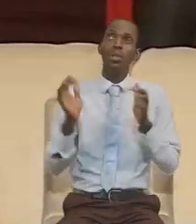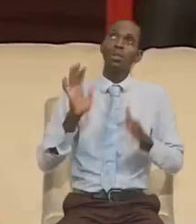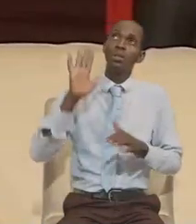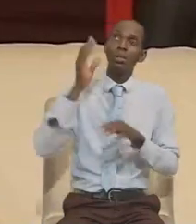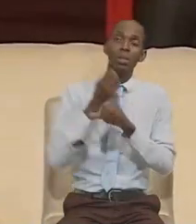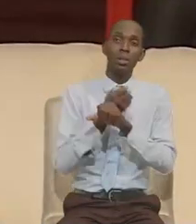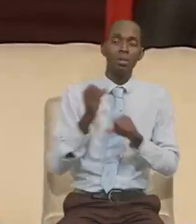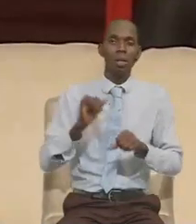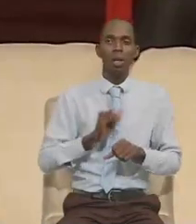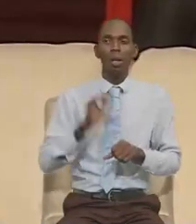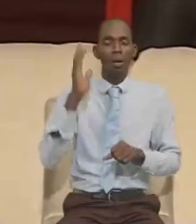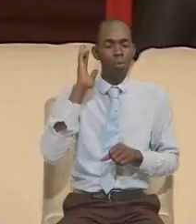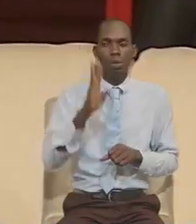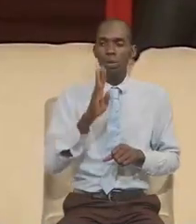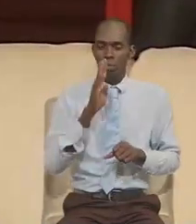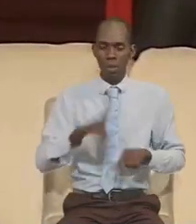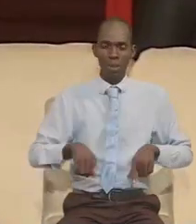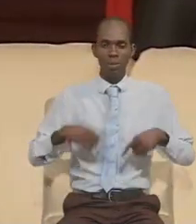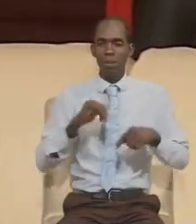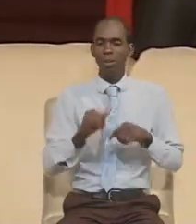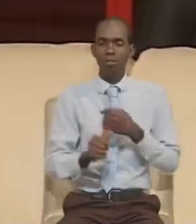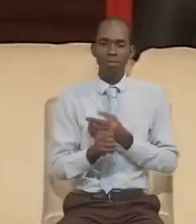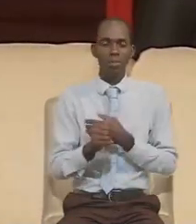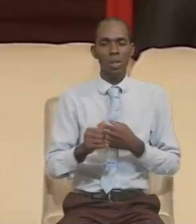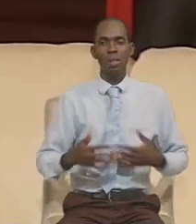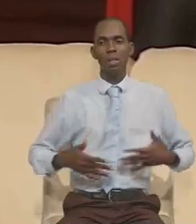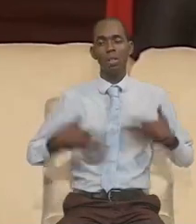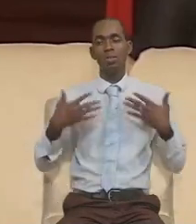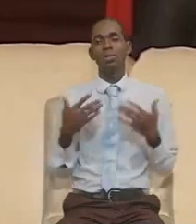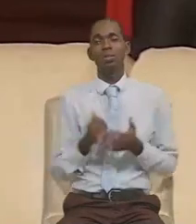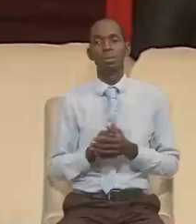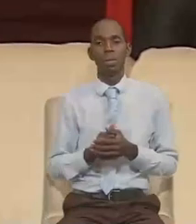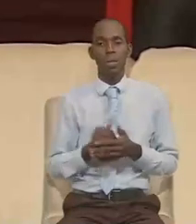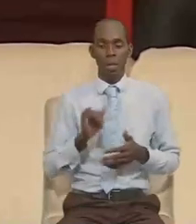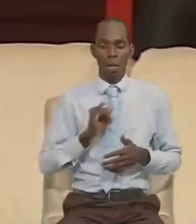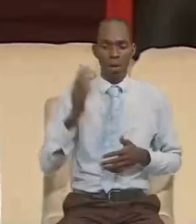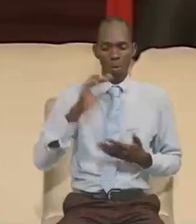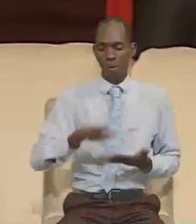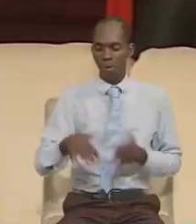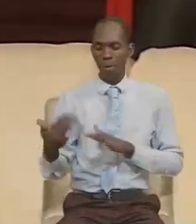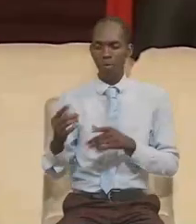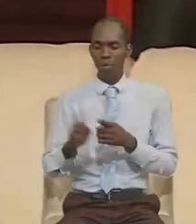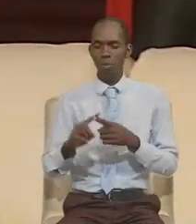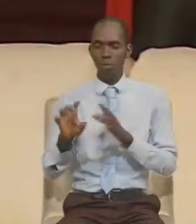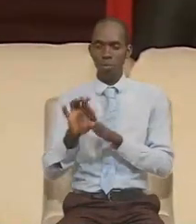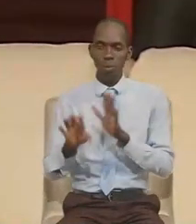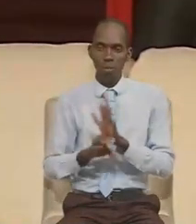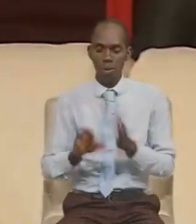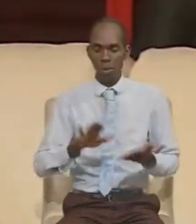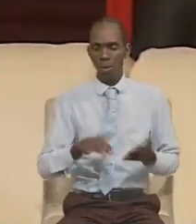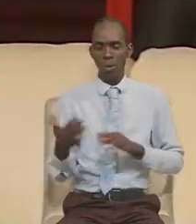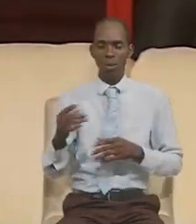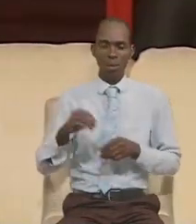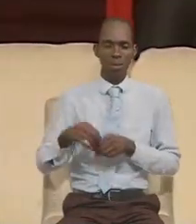j'allais mener une vie morte, j'étais mort au commandement, mort dans la conscience, et mort dans